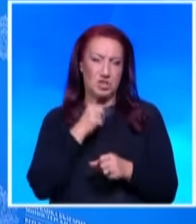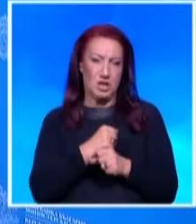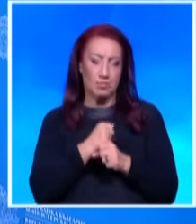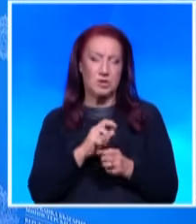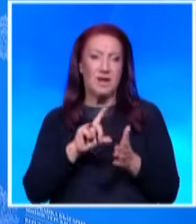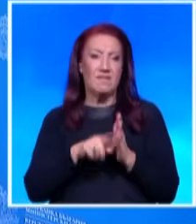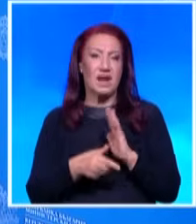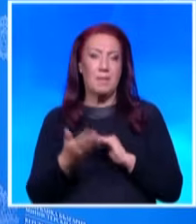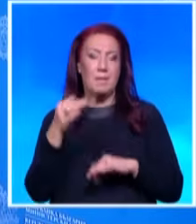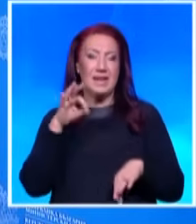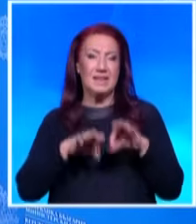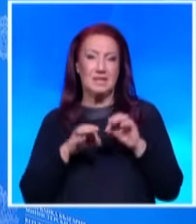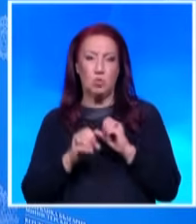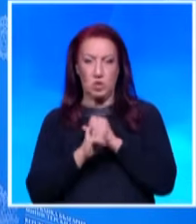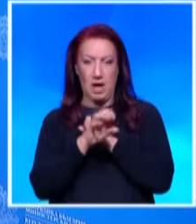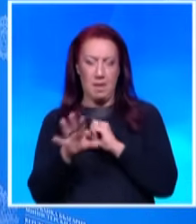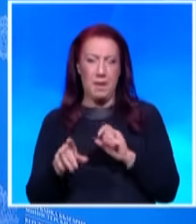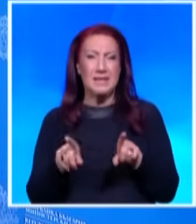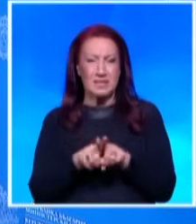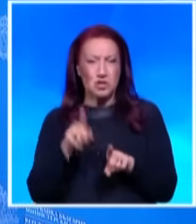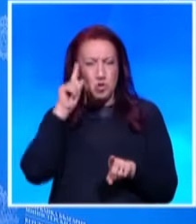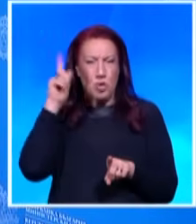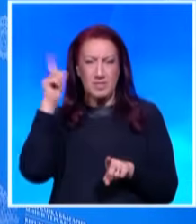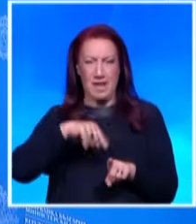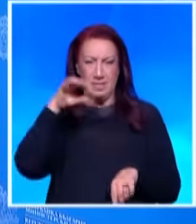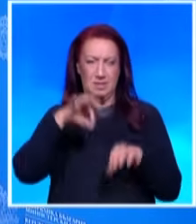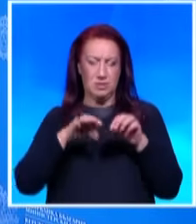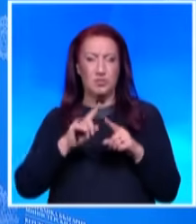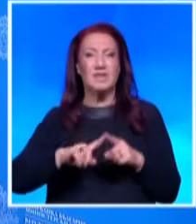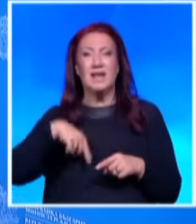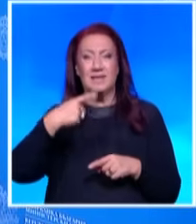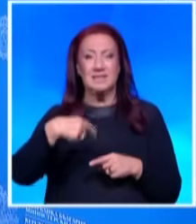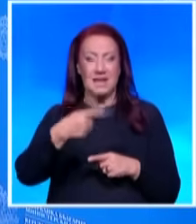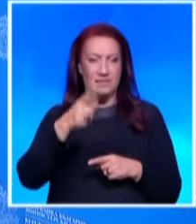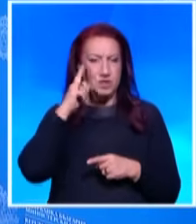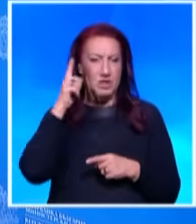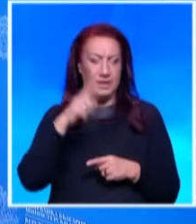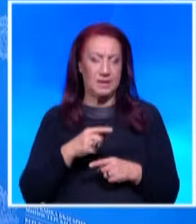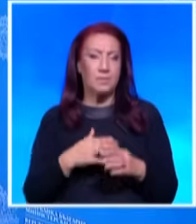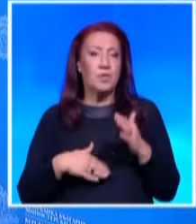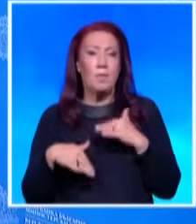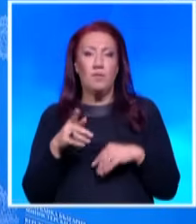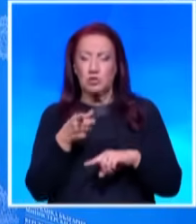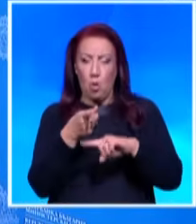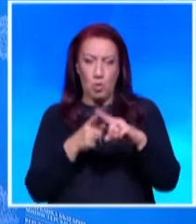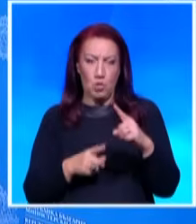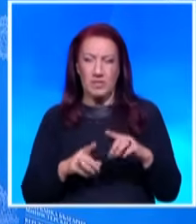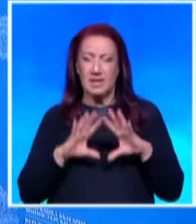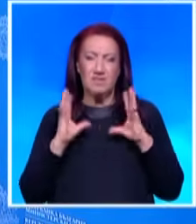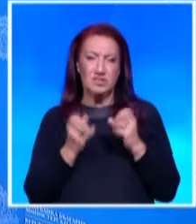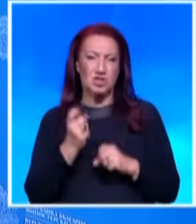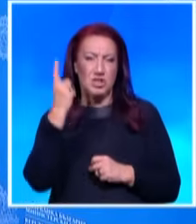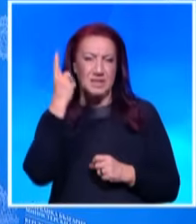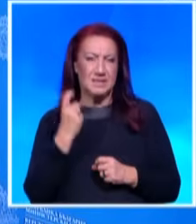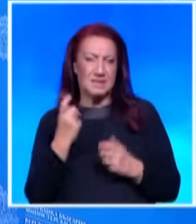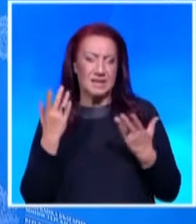на предизборната кампания, в деня на вота и в дните след това. Повече от половината от всички сигнали,